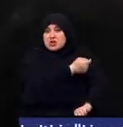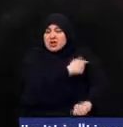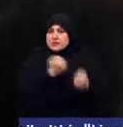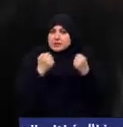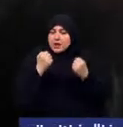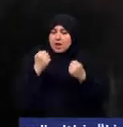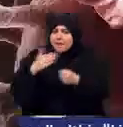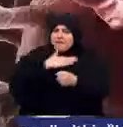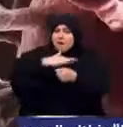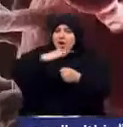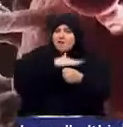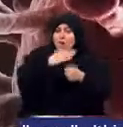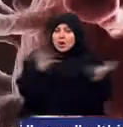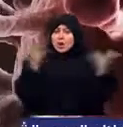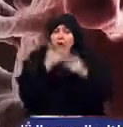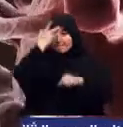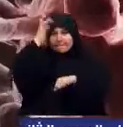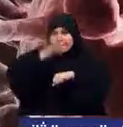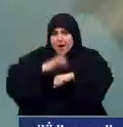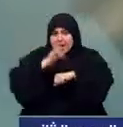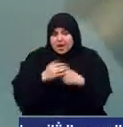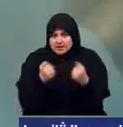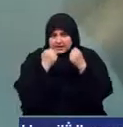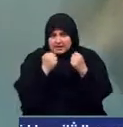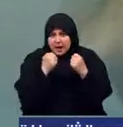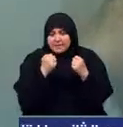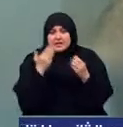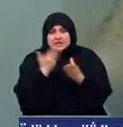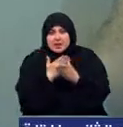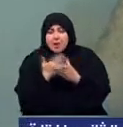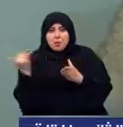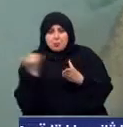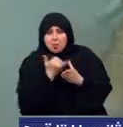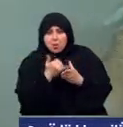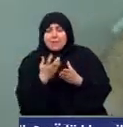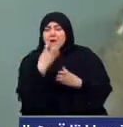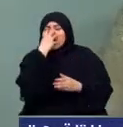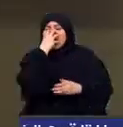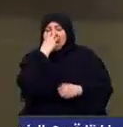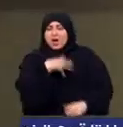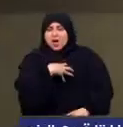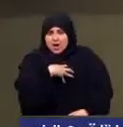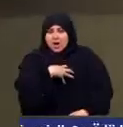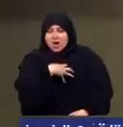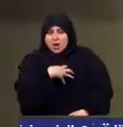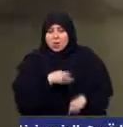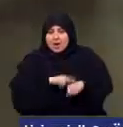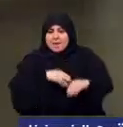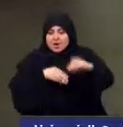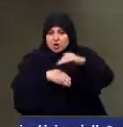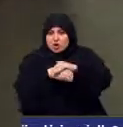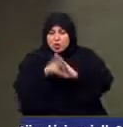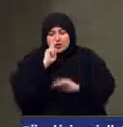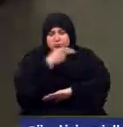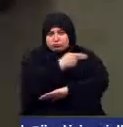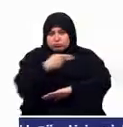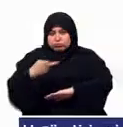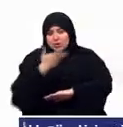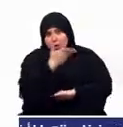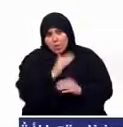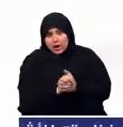التعامل مع أعداد الأشخاص المصابين ممن يحتاجون لإمدادات الأكسجين والعناية المركزة، فضلاً